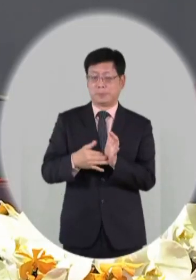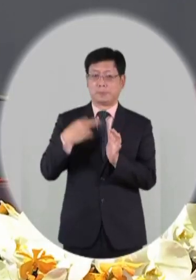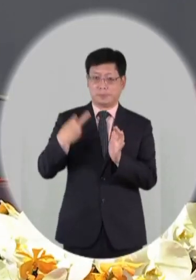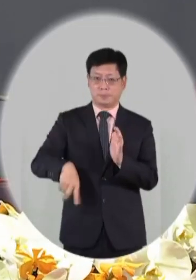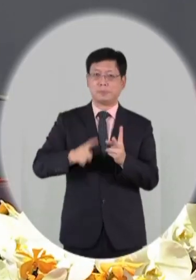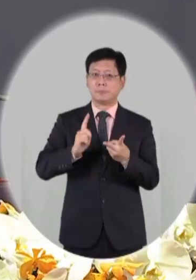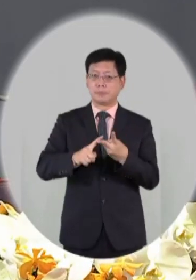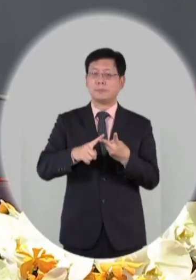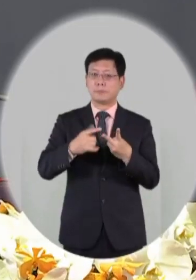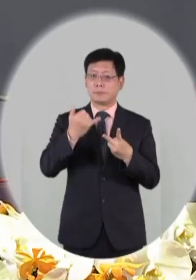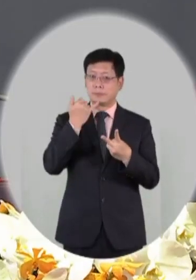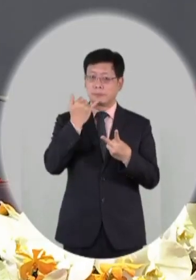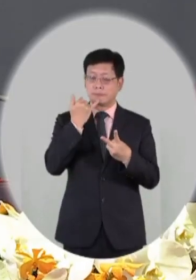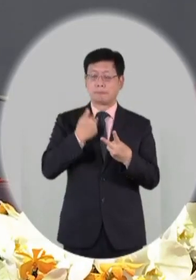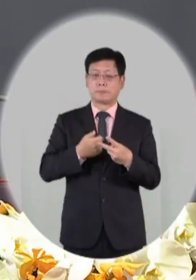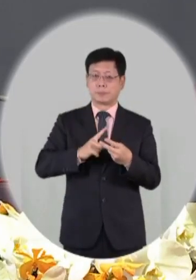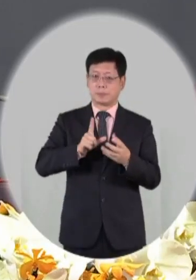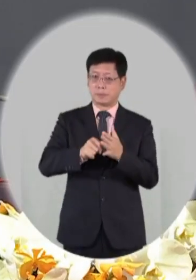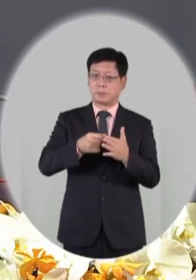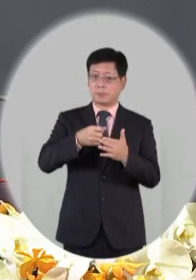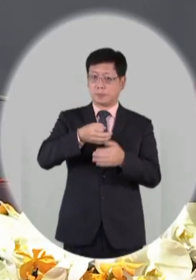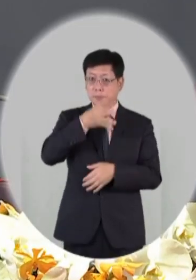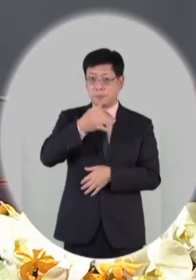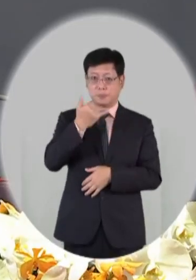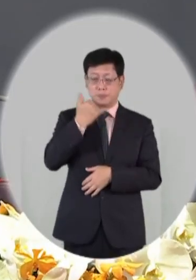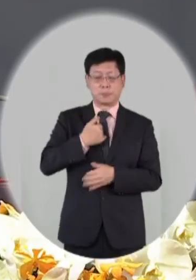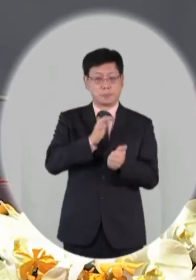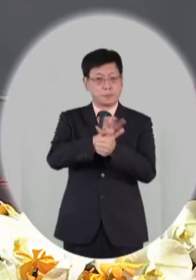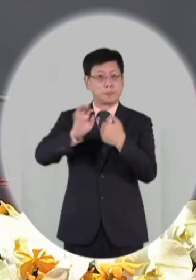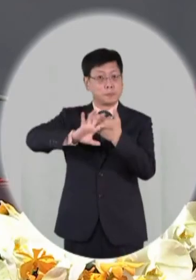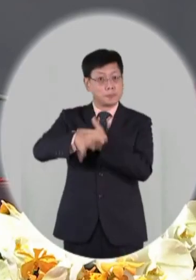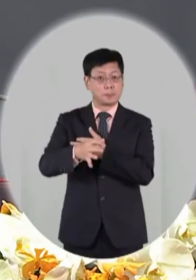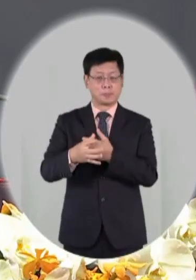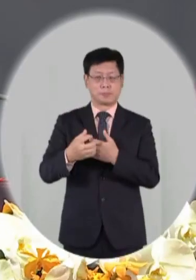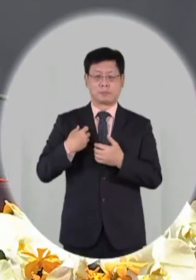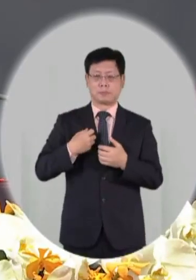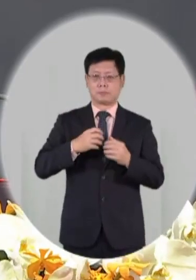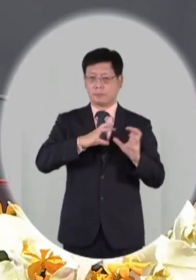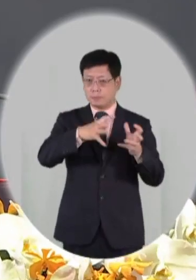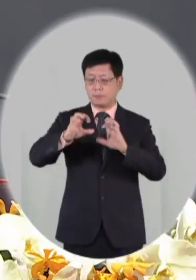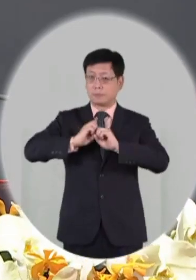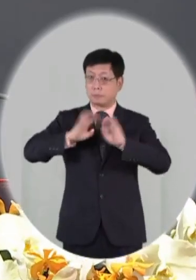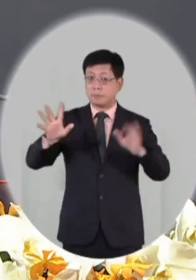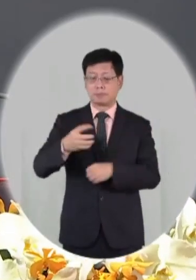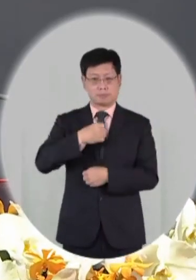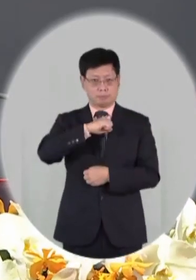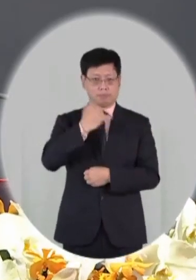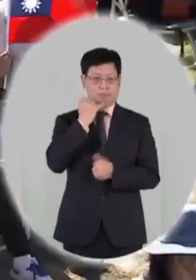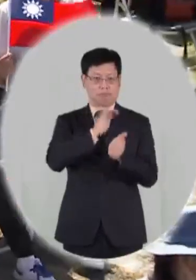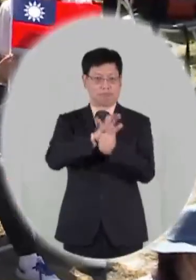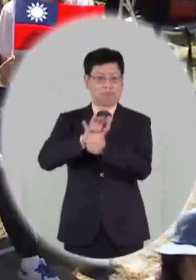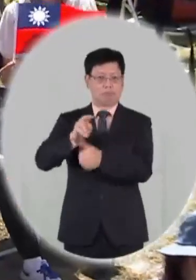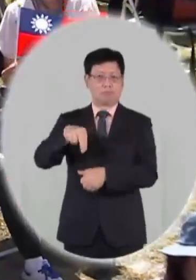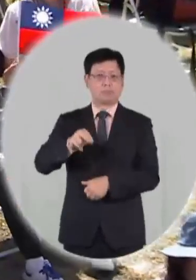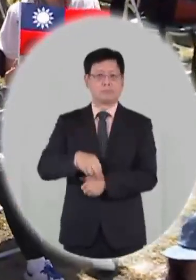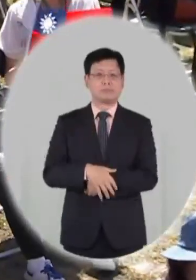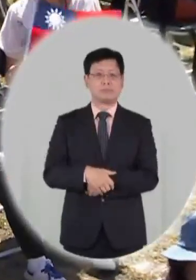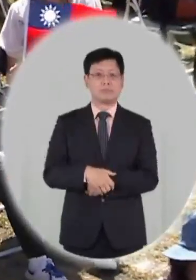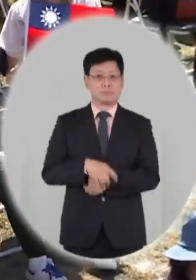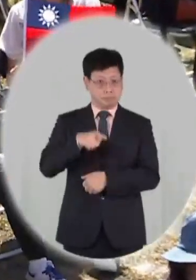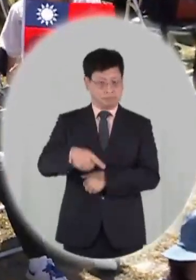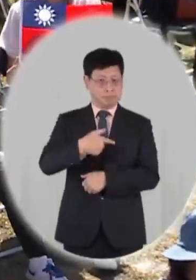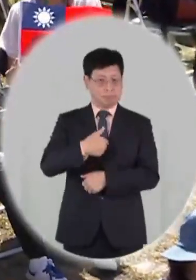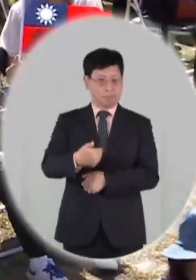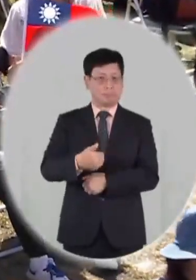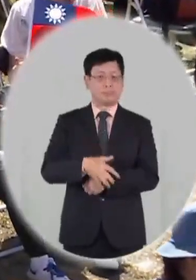力援助其他国家，向世界传达 Taiwan can help 的善